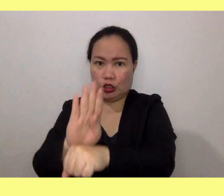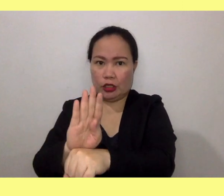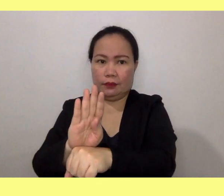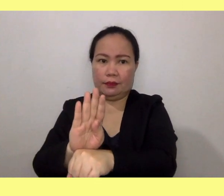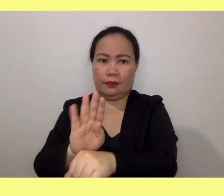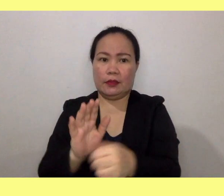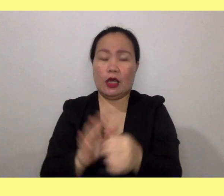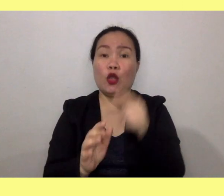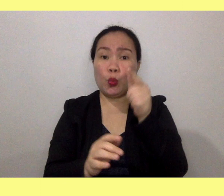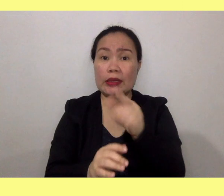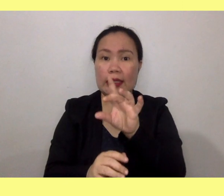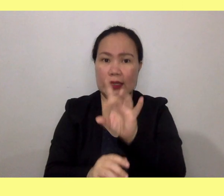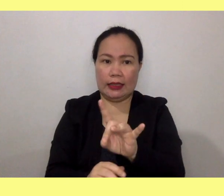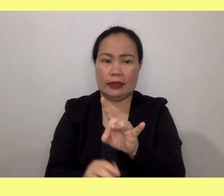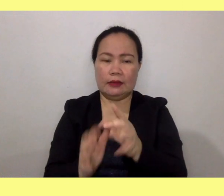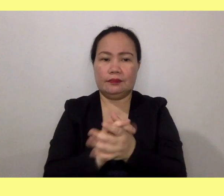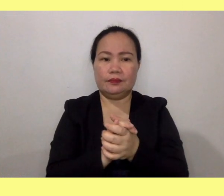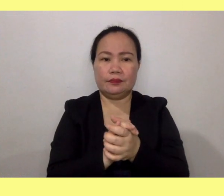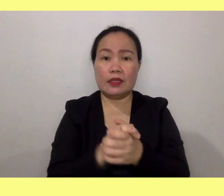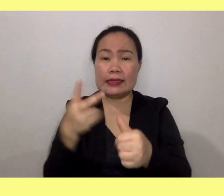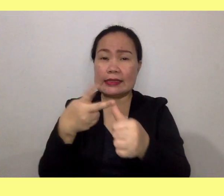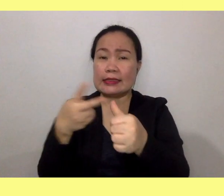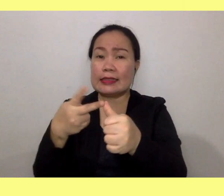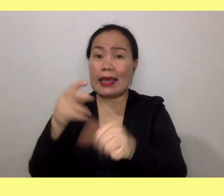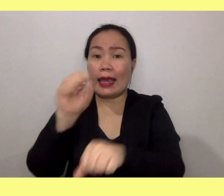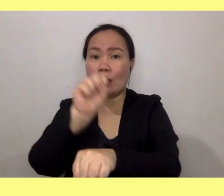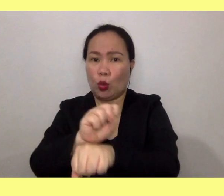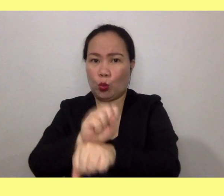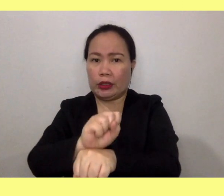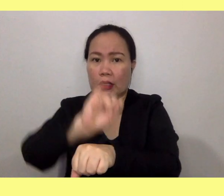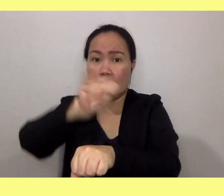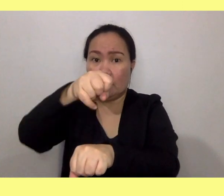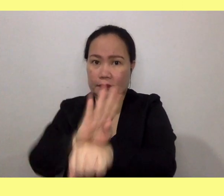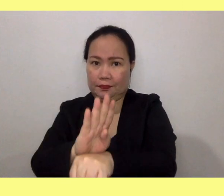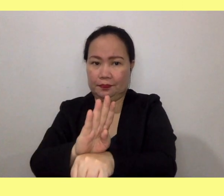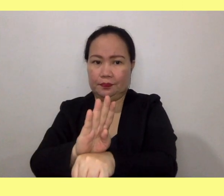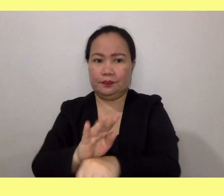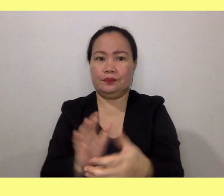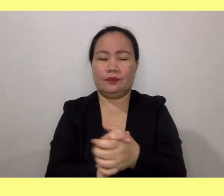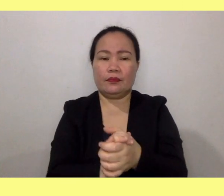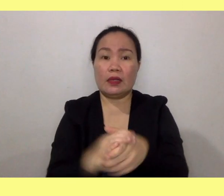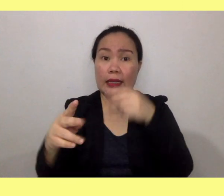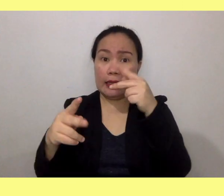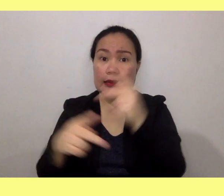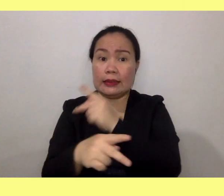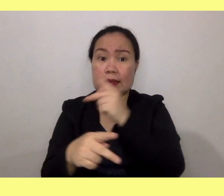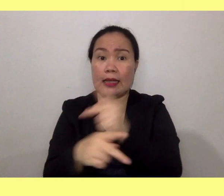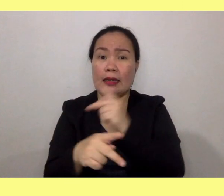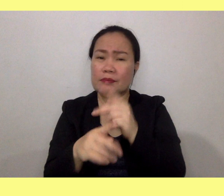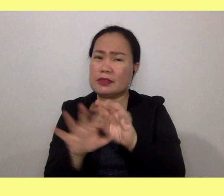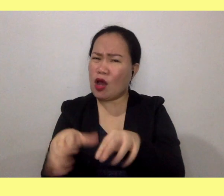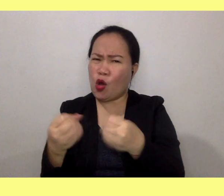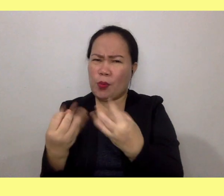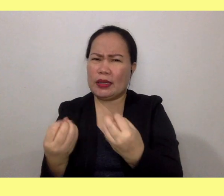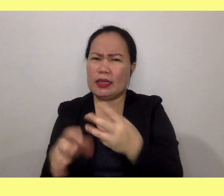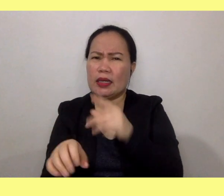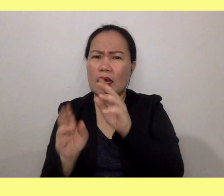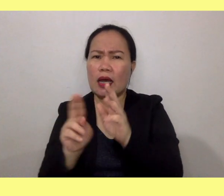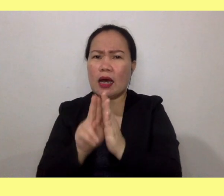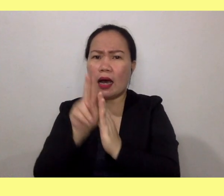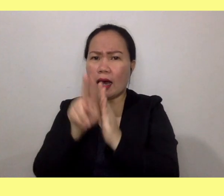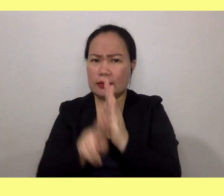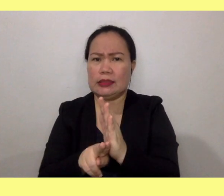ito yung rate niya doon sa second job. Okay? Ita-times naman natin ito kung ilang oras